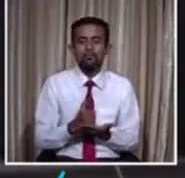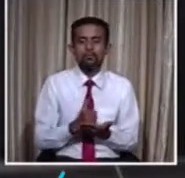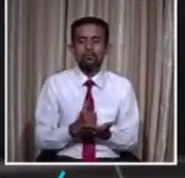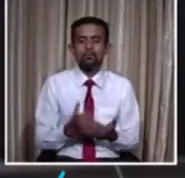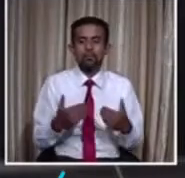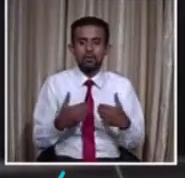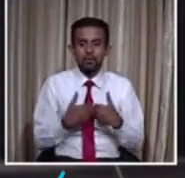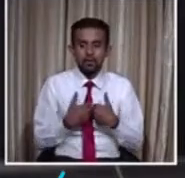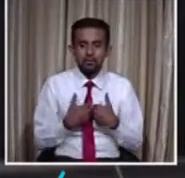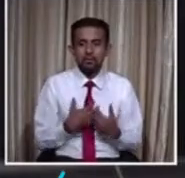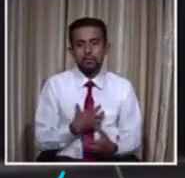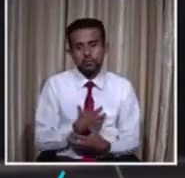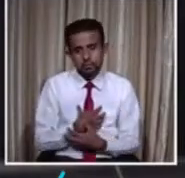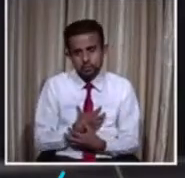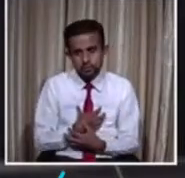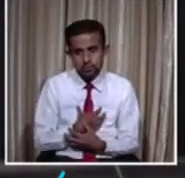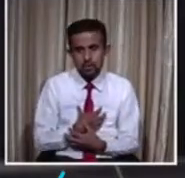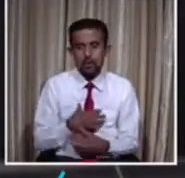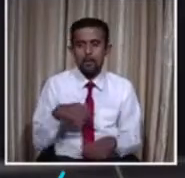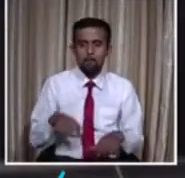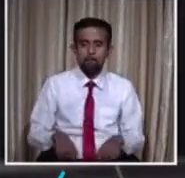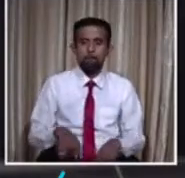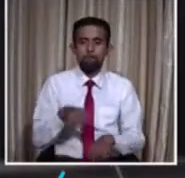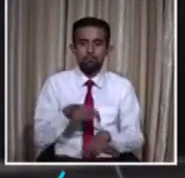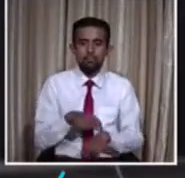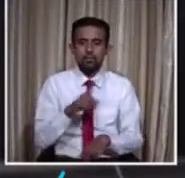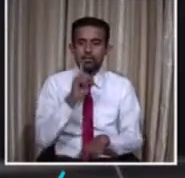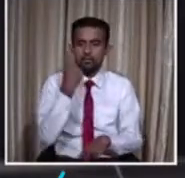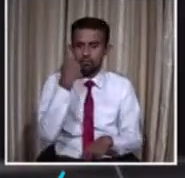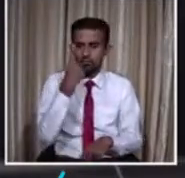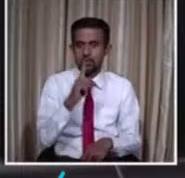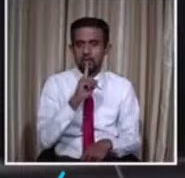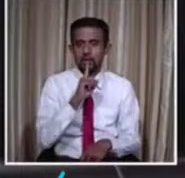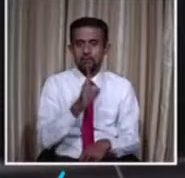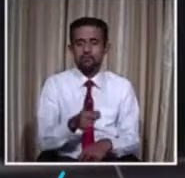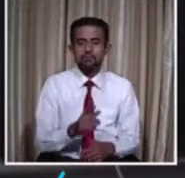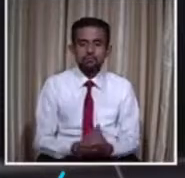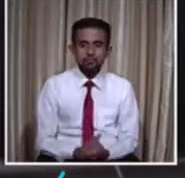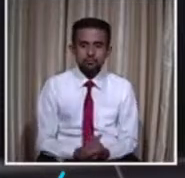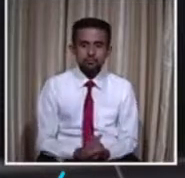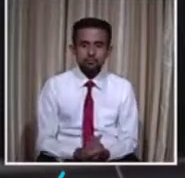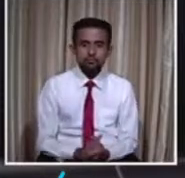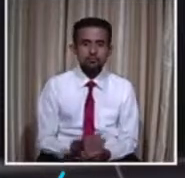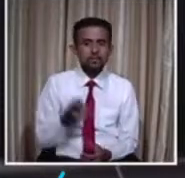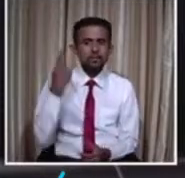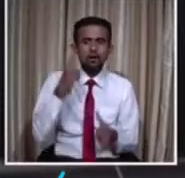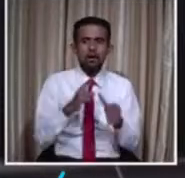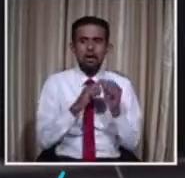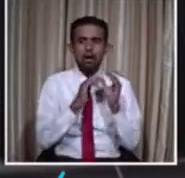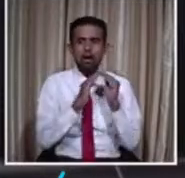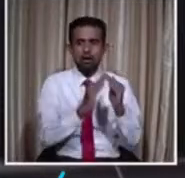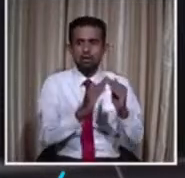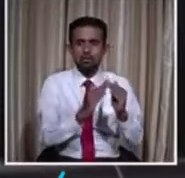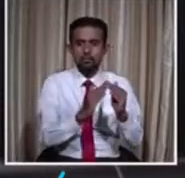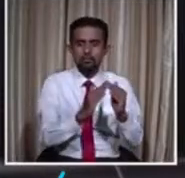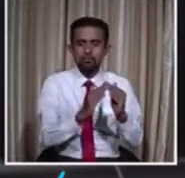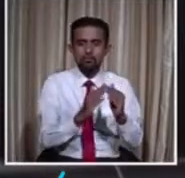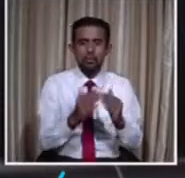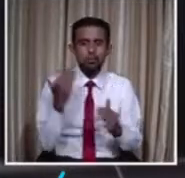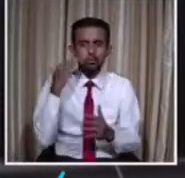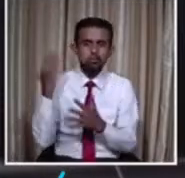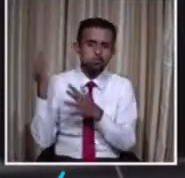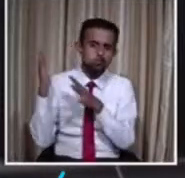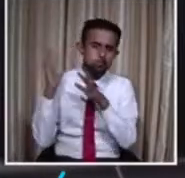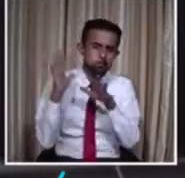Apa saatisi samvegya me avasthavedi ma palamu puda karanna kemathi. Eda Arliyagaha Mandire senaga ras